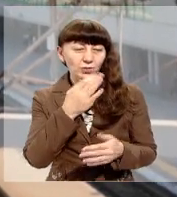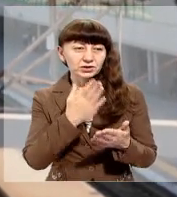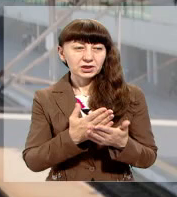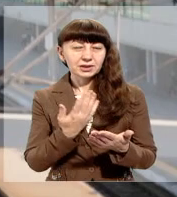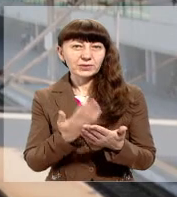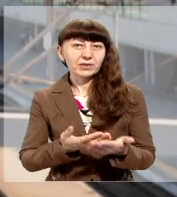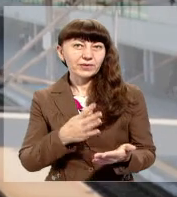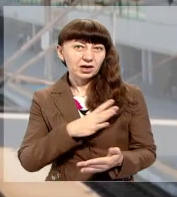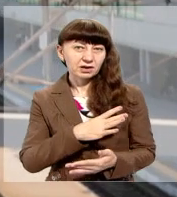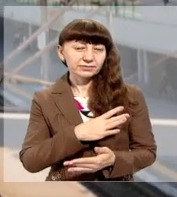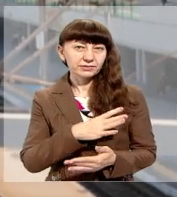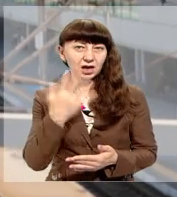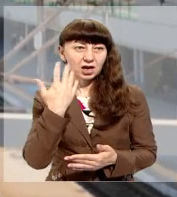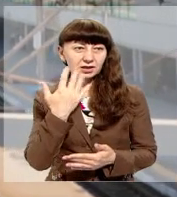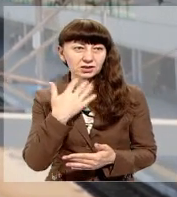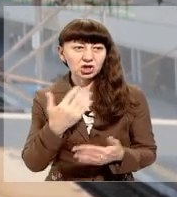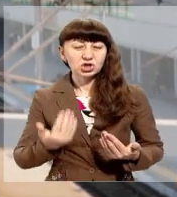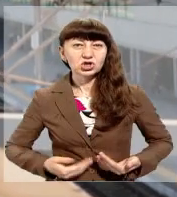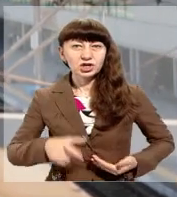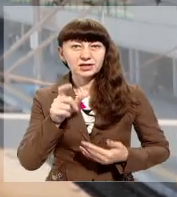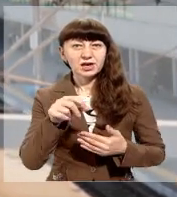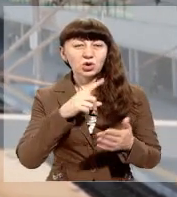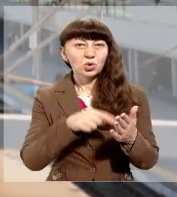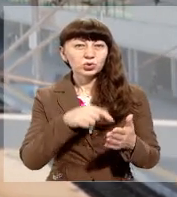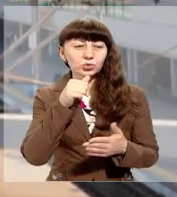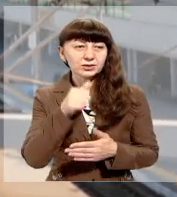пример. Был, когда житель города Костанай